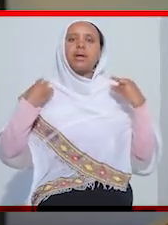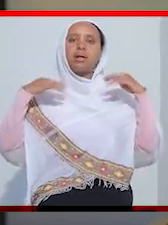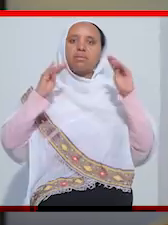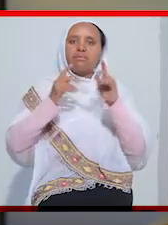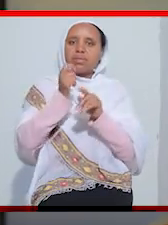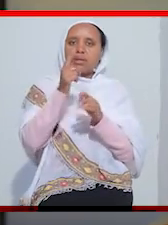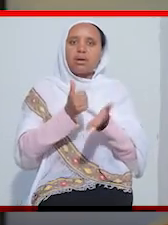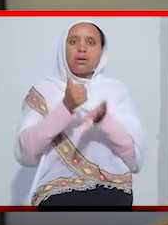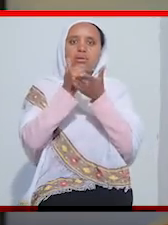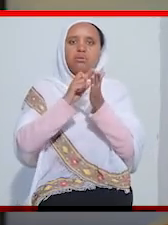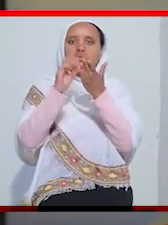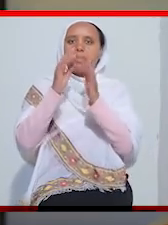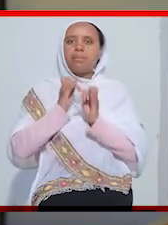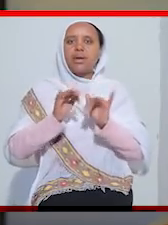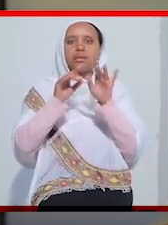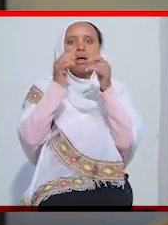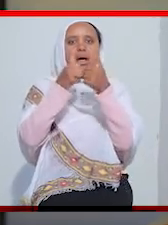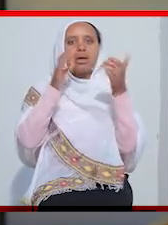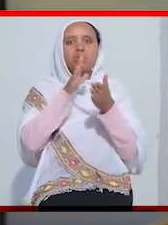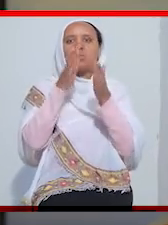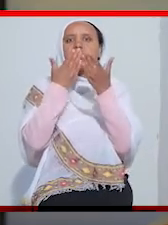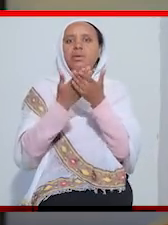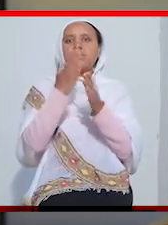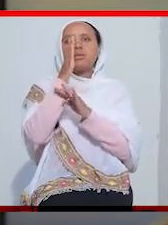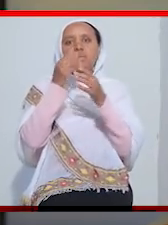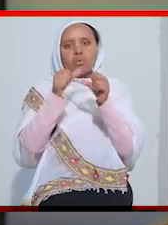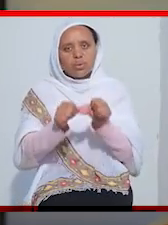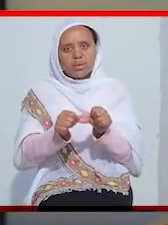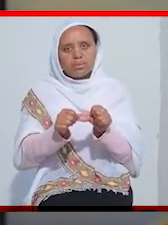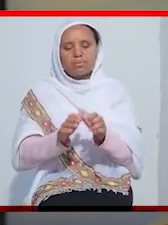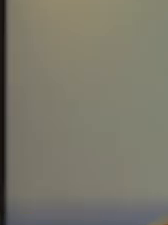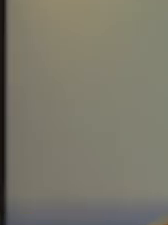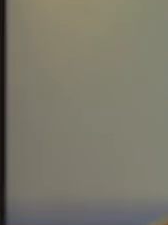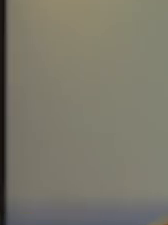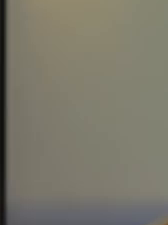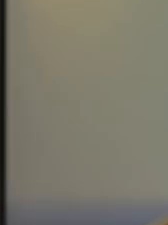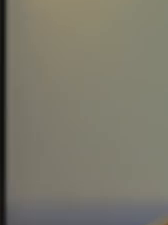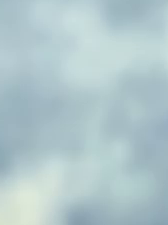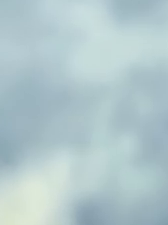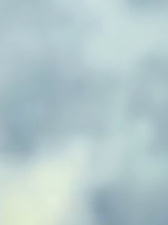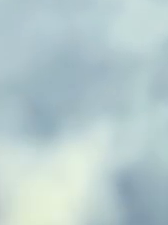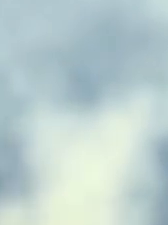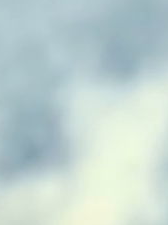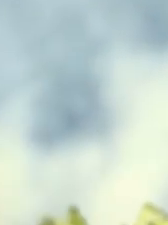እናትነት አማላጅነት የቅዱሳን መላእክት ፈጣን ተራዳይነት የቅዱሳን በረከት አይለየን። ወስብሐት ለእግዚአብሔር። ይቆየን።